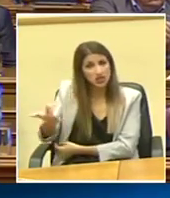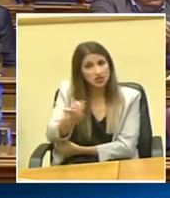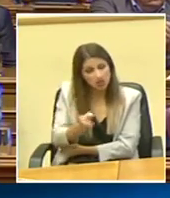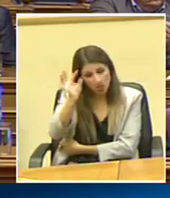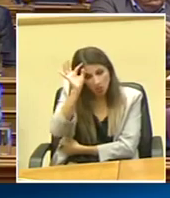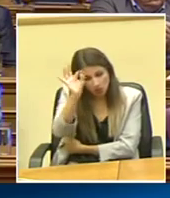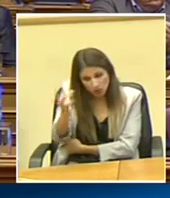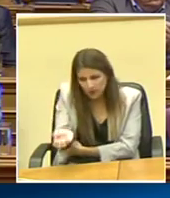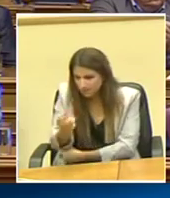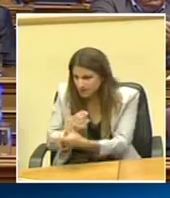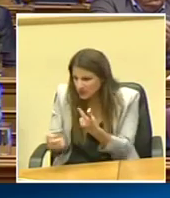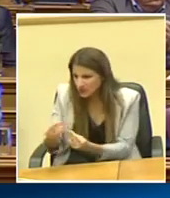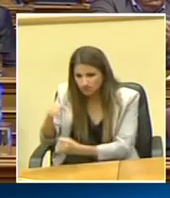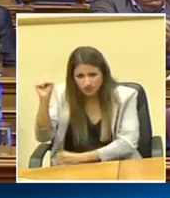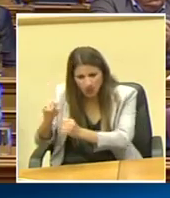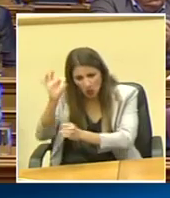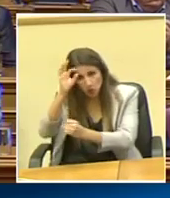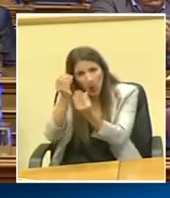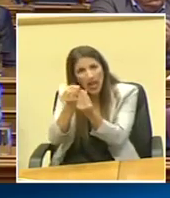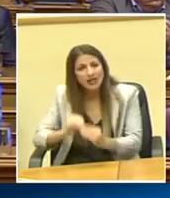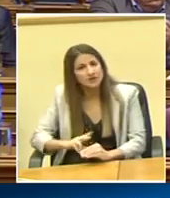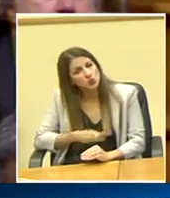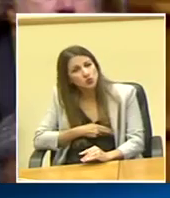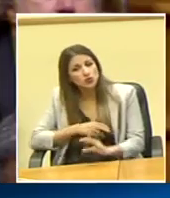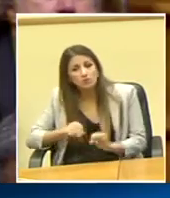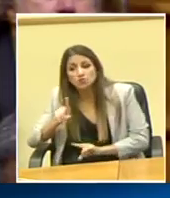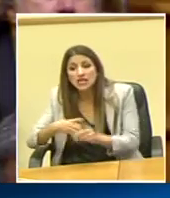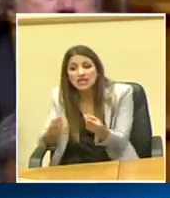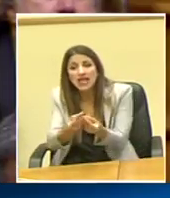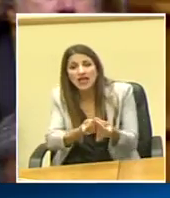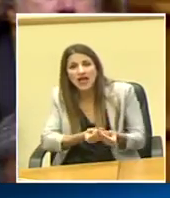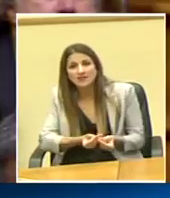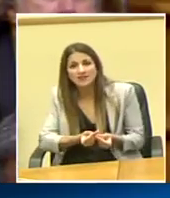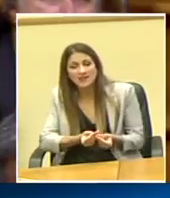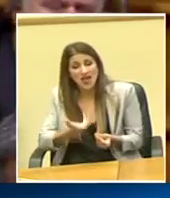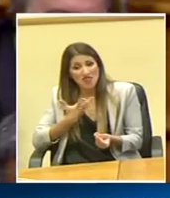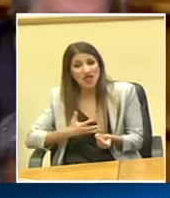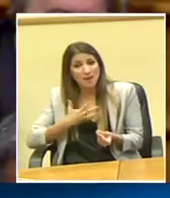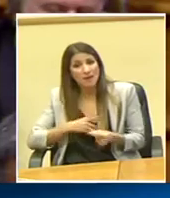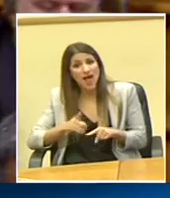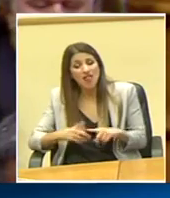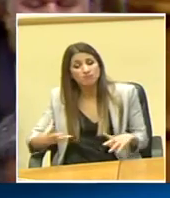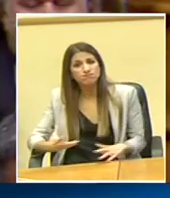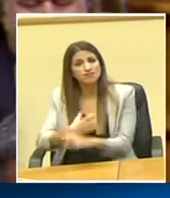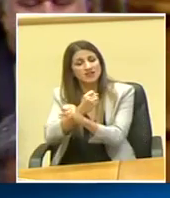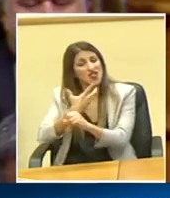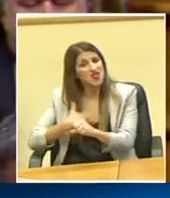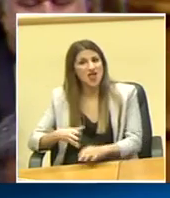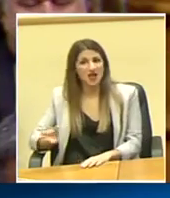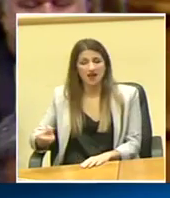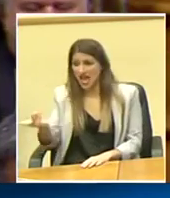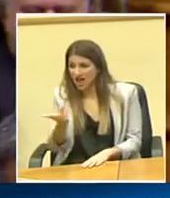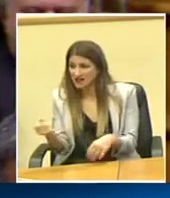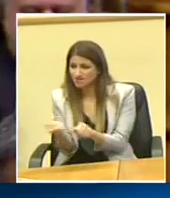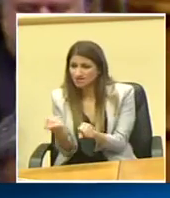προκειμένου να μπορέσουμε να βρούμε τις βέλτιστες εκείνες λύσεις που θα μας οδηγήσουν στην επιτυχή ολοκλήρωση του προγράμματος